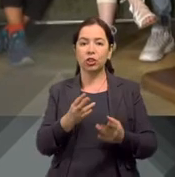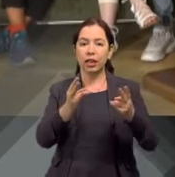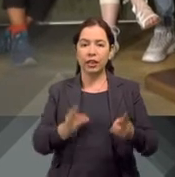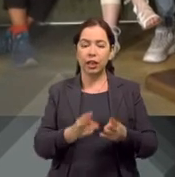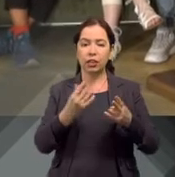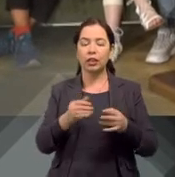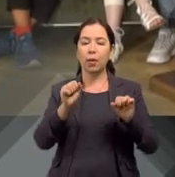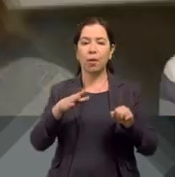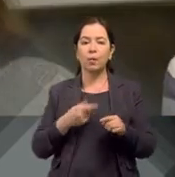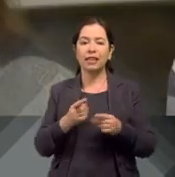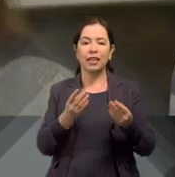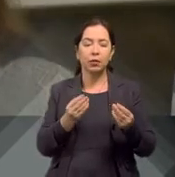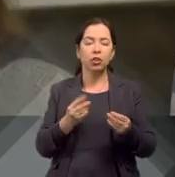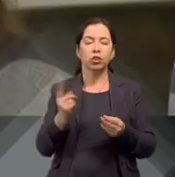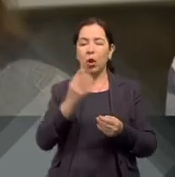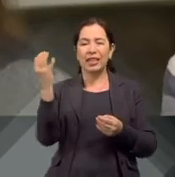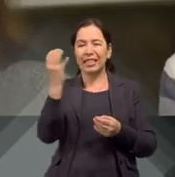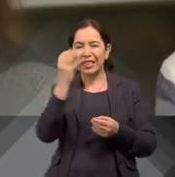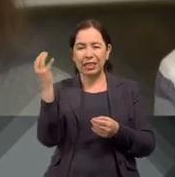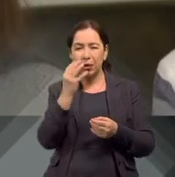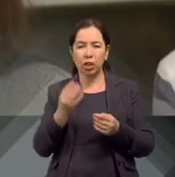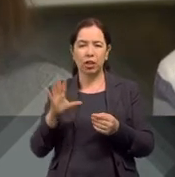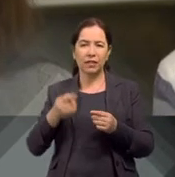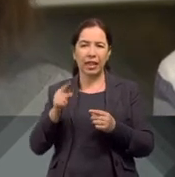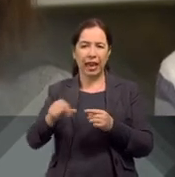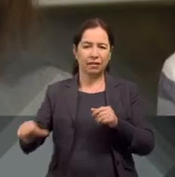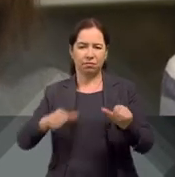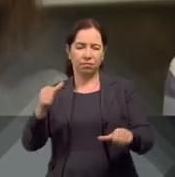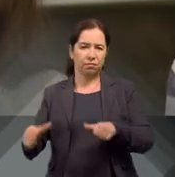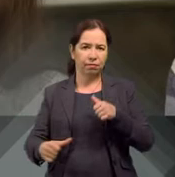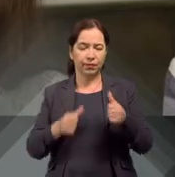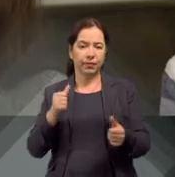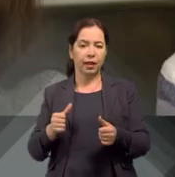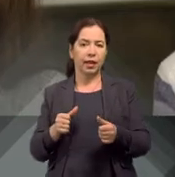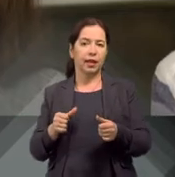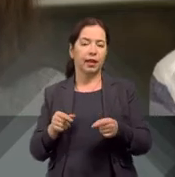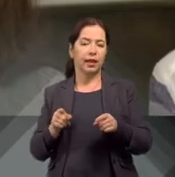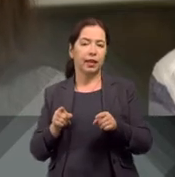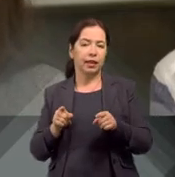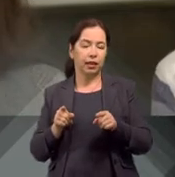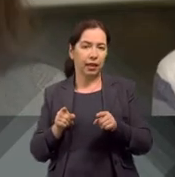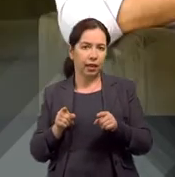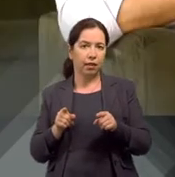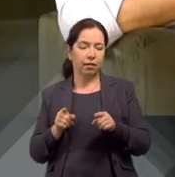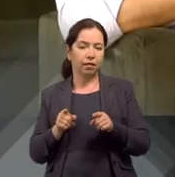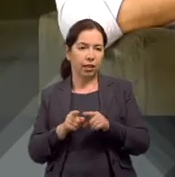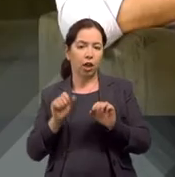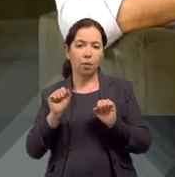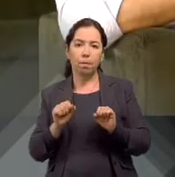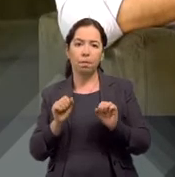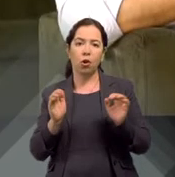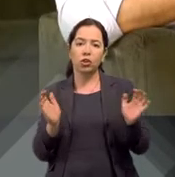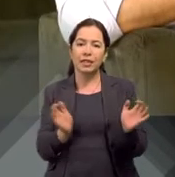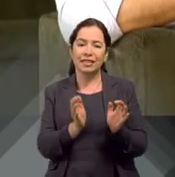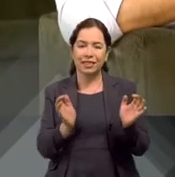что не замечаешь всех этих иголок, которые впиваются в твое тело, поглощаешь их и тем самым греешь душу тому человеку, который, возможно,